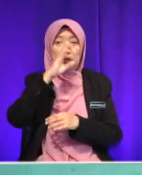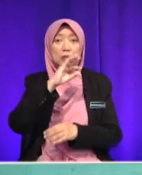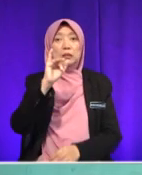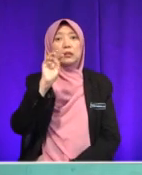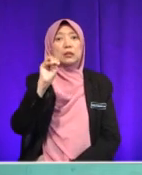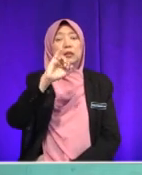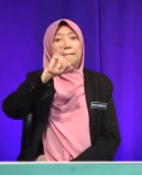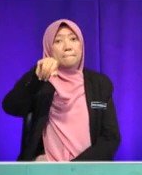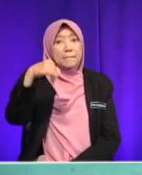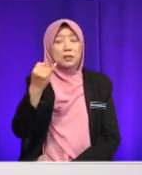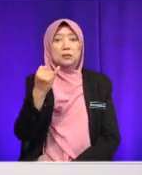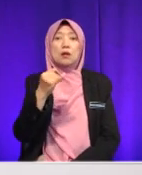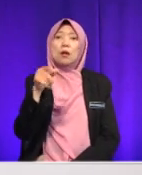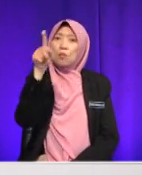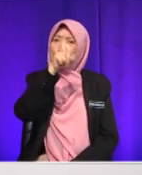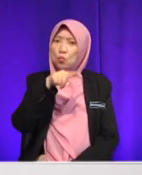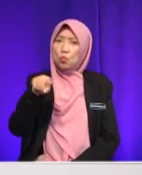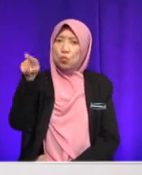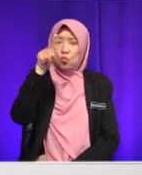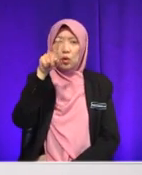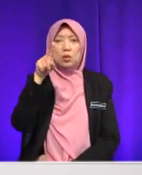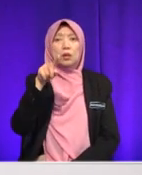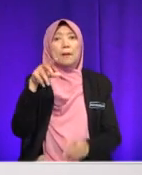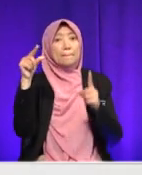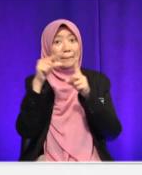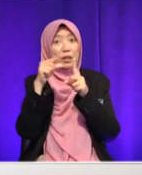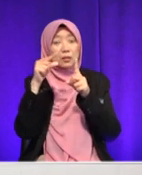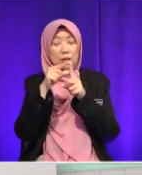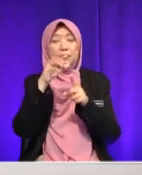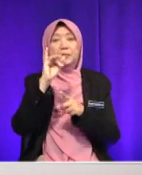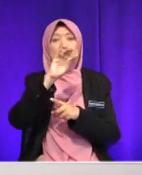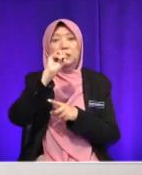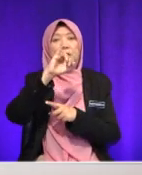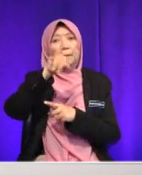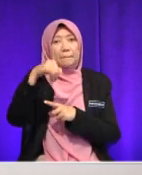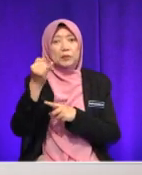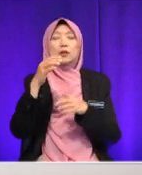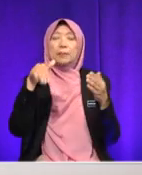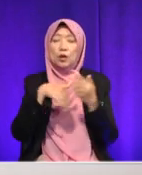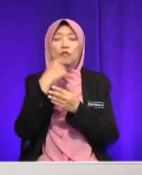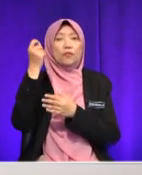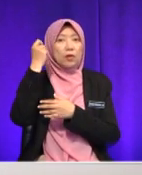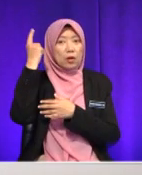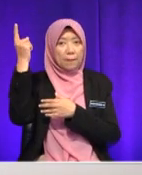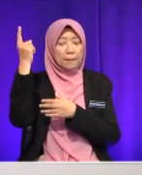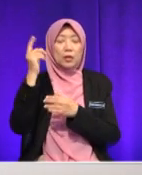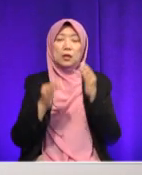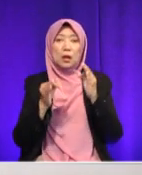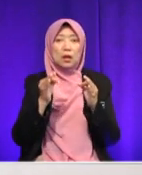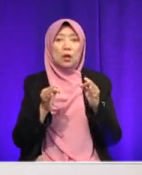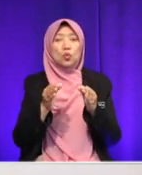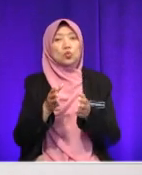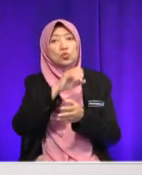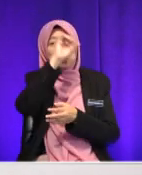cuba bulatkan perkataan image tu dalam soalan anda, baru anda boleh faham. Kalau soalan tu minta anda mencari objek,